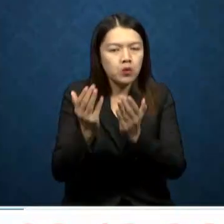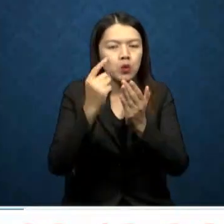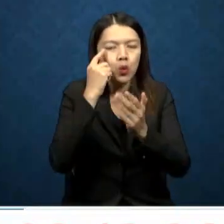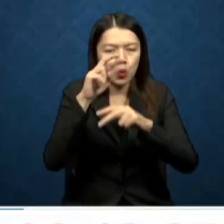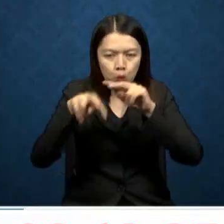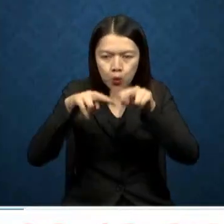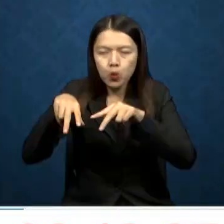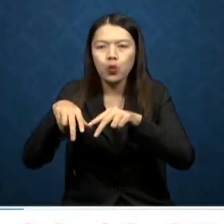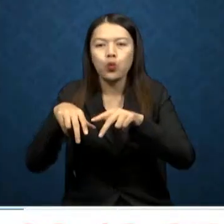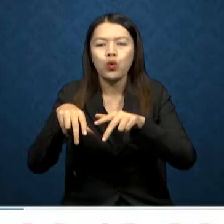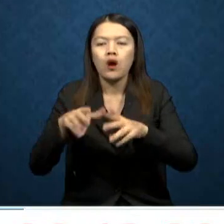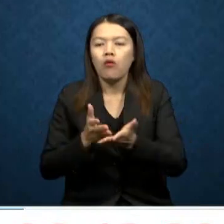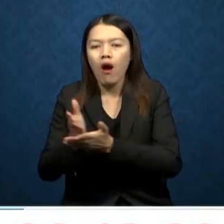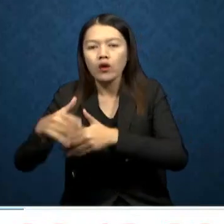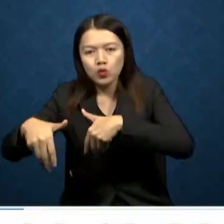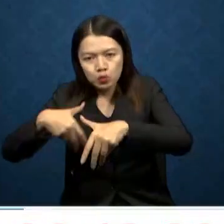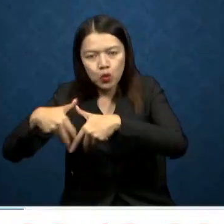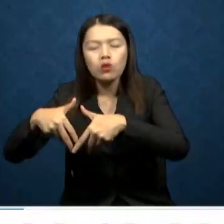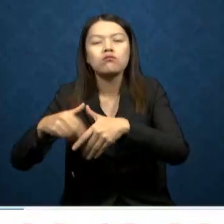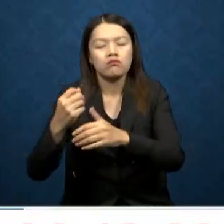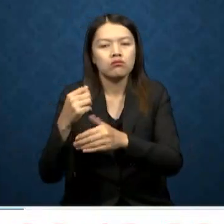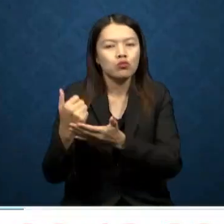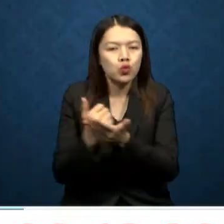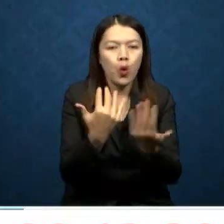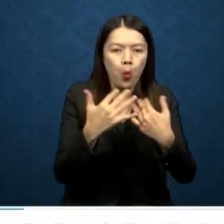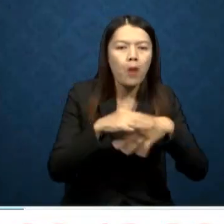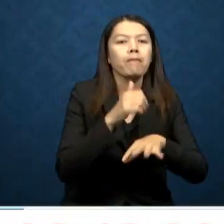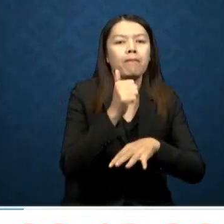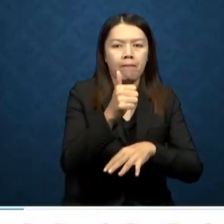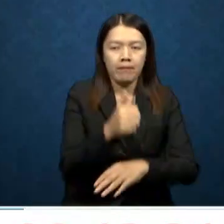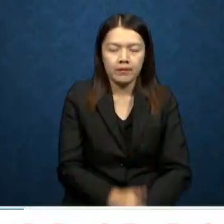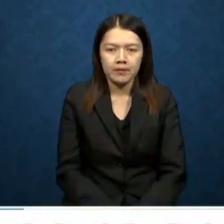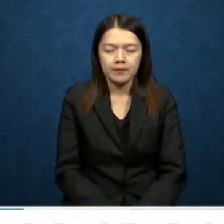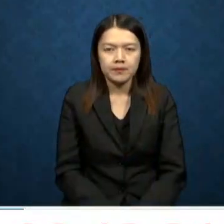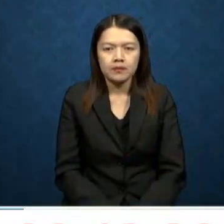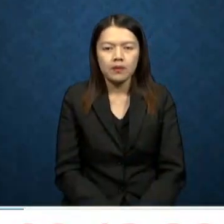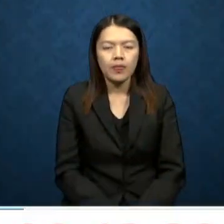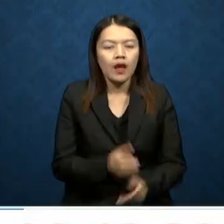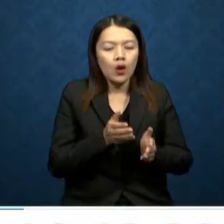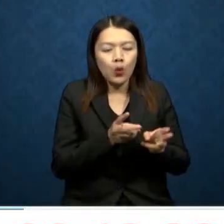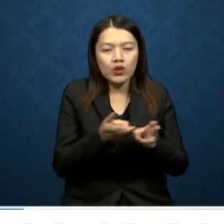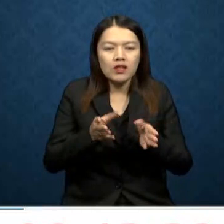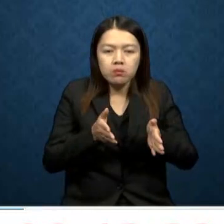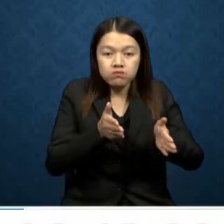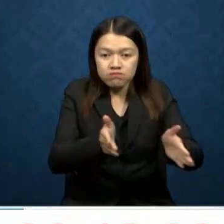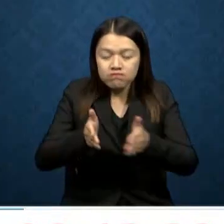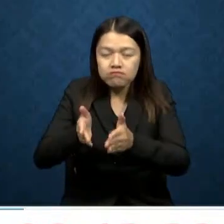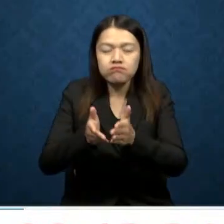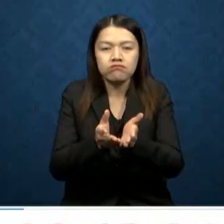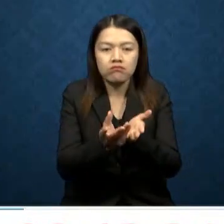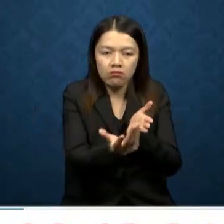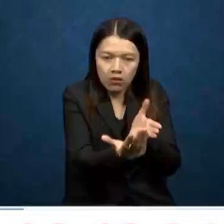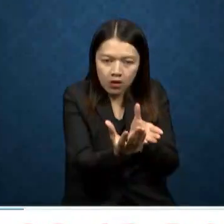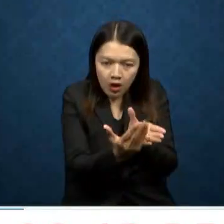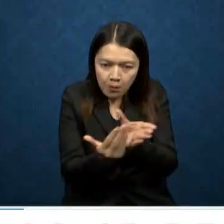ตรวจสอบสบโดยภาคประชาชนให้มากยิ่งขึ้นรวมทั้งควรมีช่องทางในการรับ